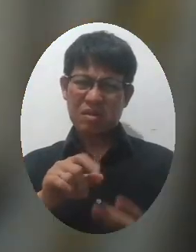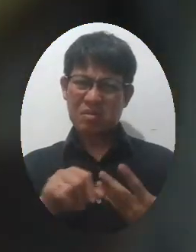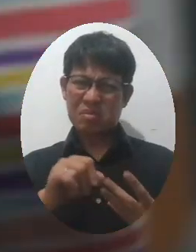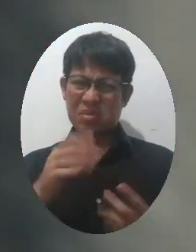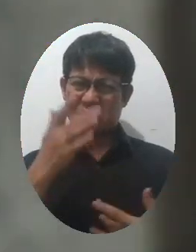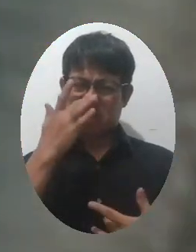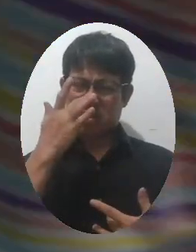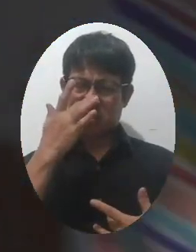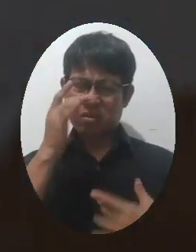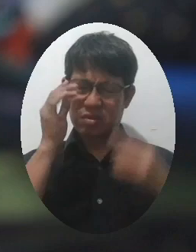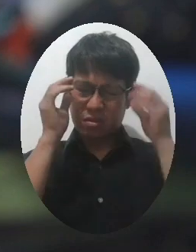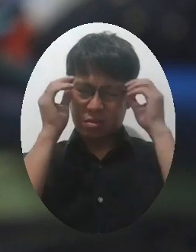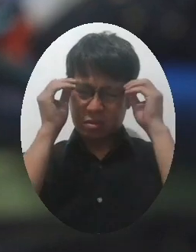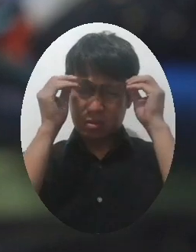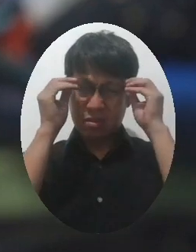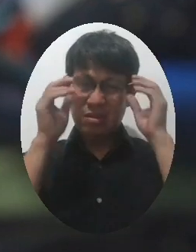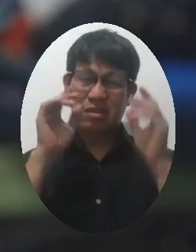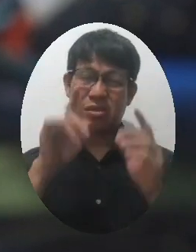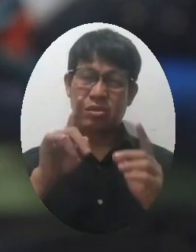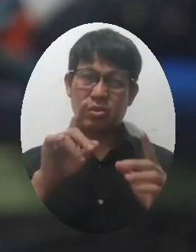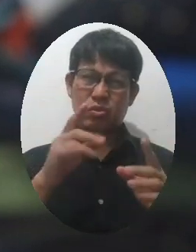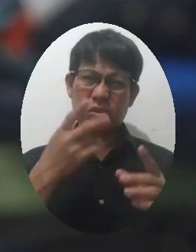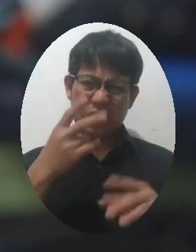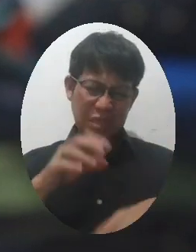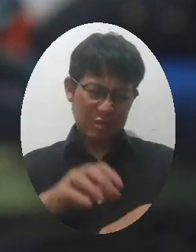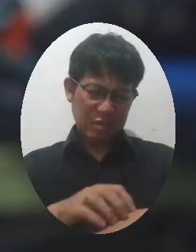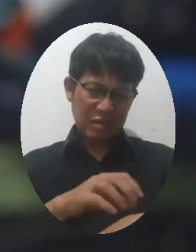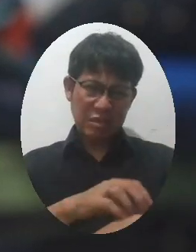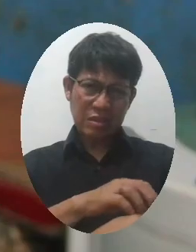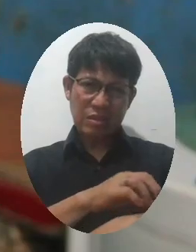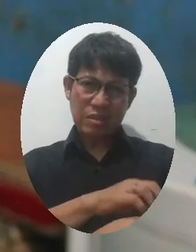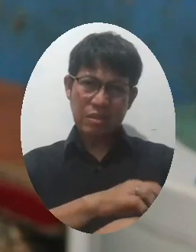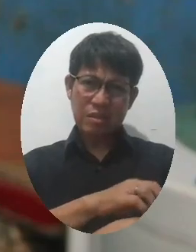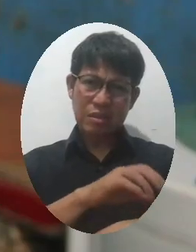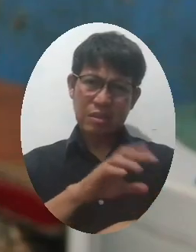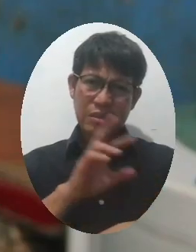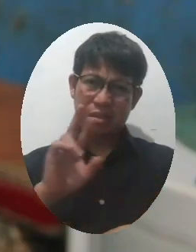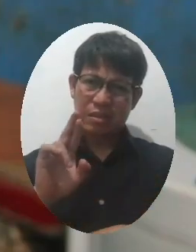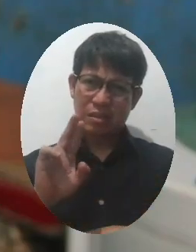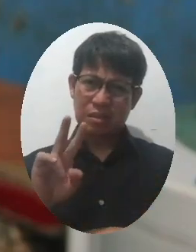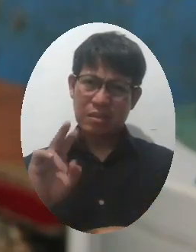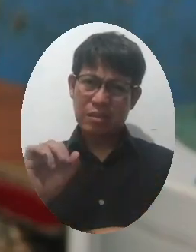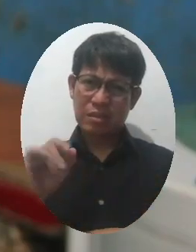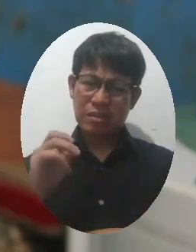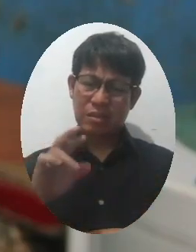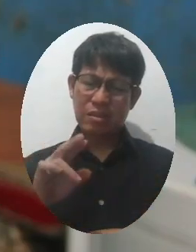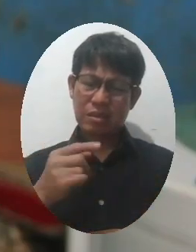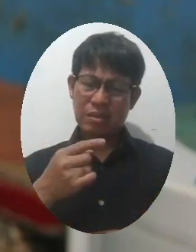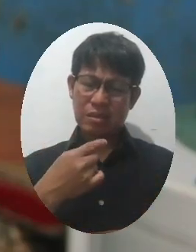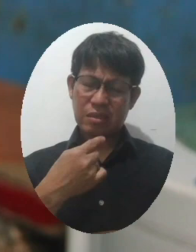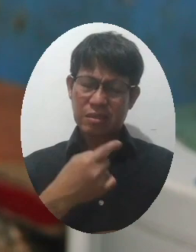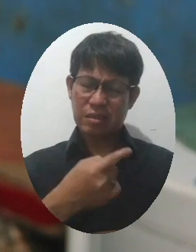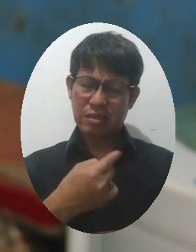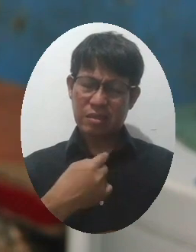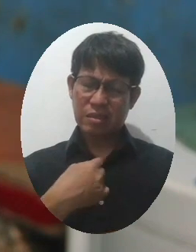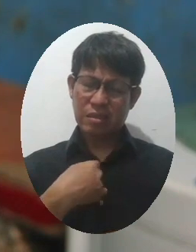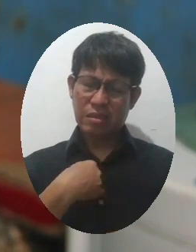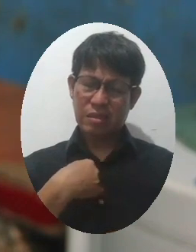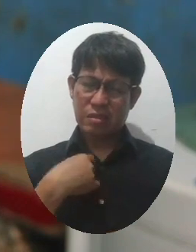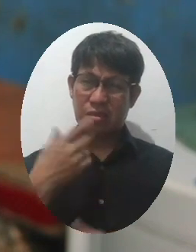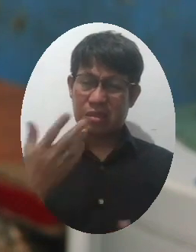lang. Nagkaroon din po siya ng mga rashes. Sabi ng pangalawang admit namin